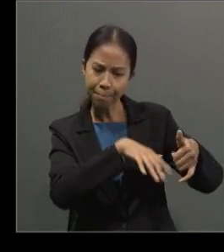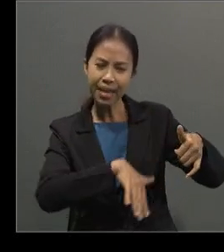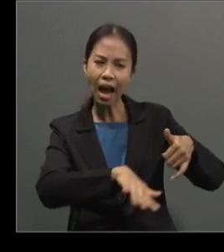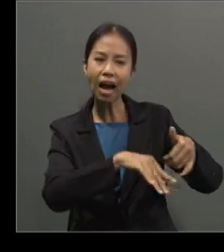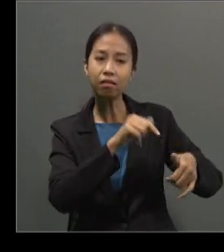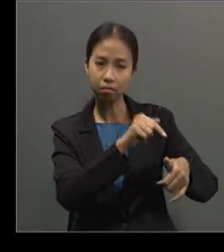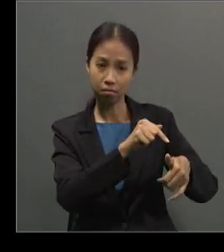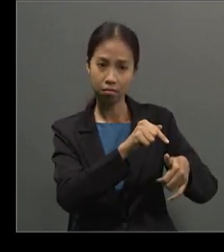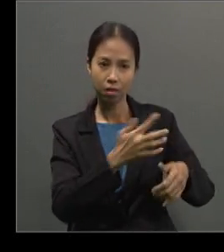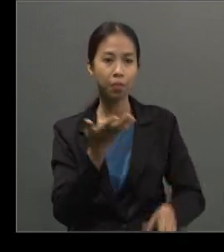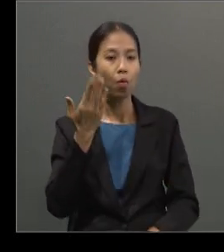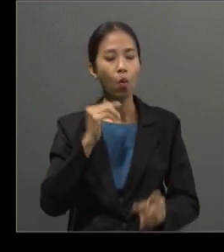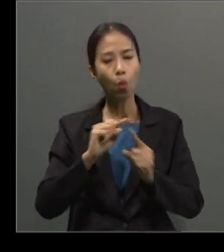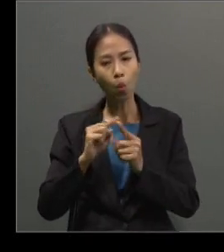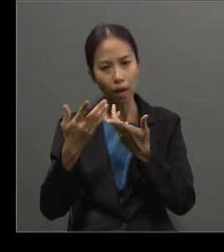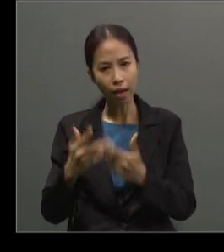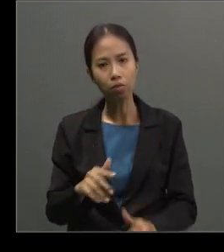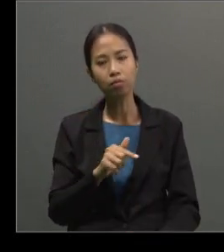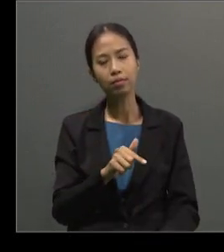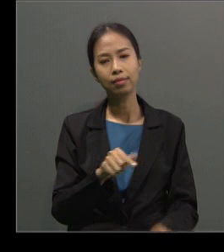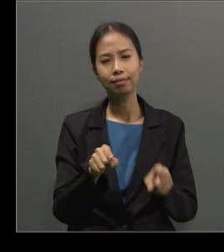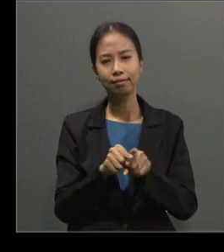เนี่ยพูดเมื่อวานเนี่ยเขาก็มีอาการ